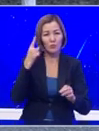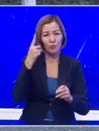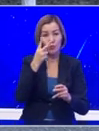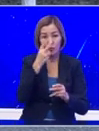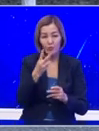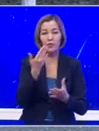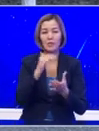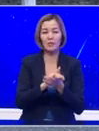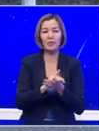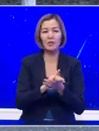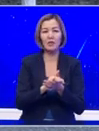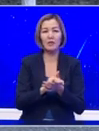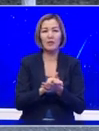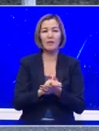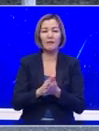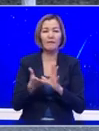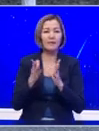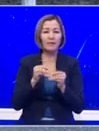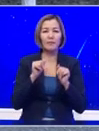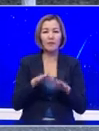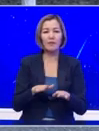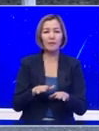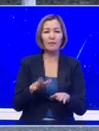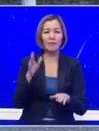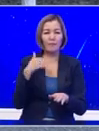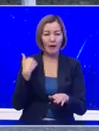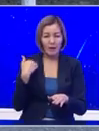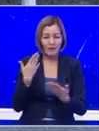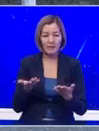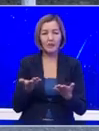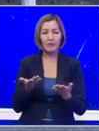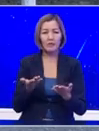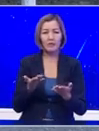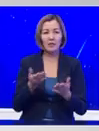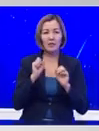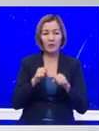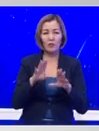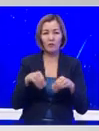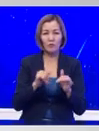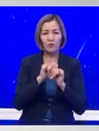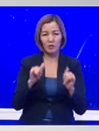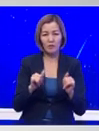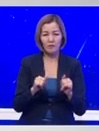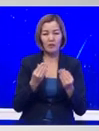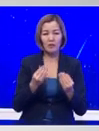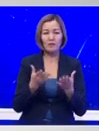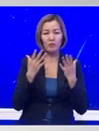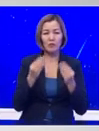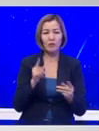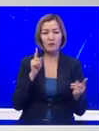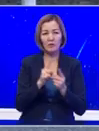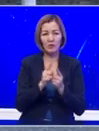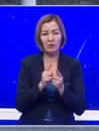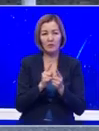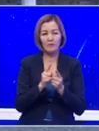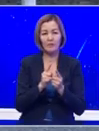убедиться, что все принимая решения, они полезны, они дают возможность развитию. Сегодняшняя встреча,